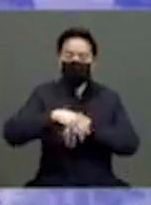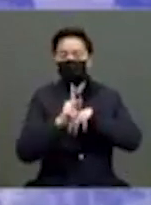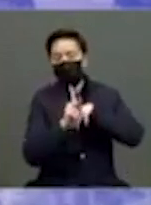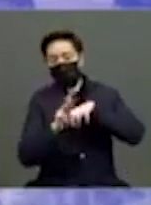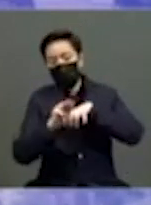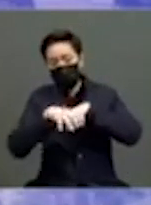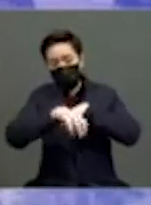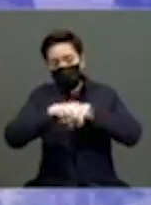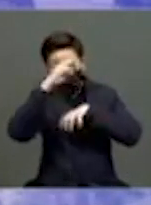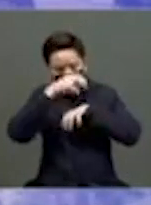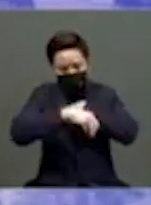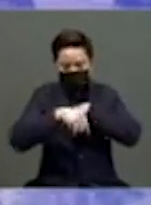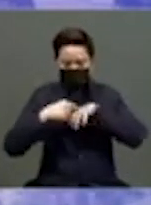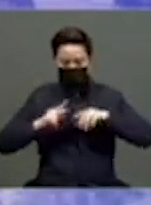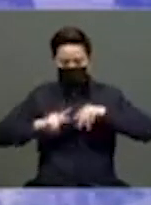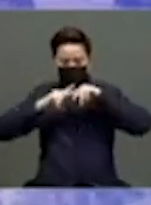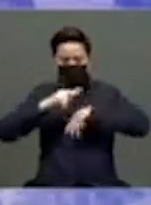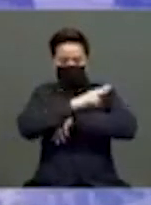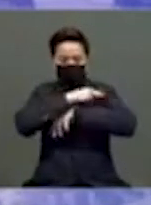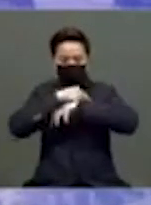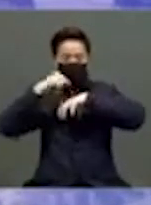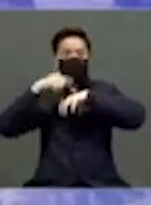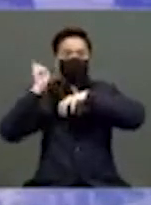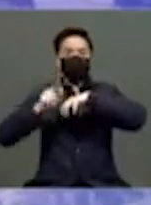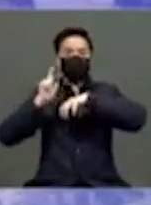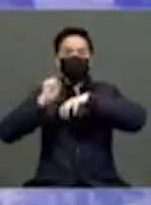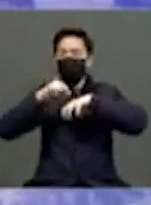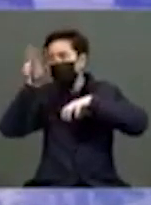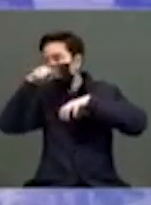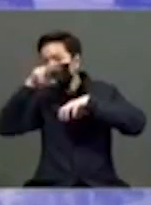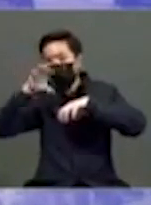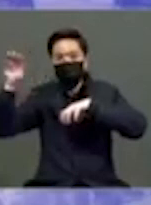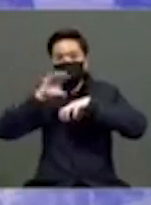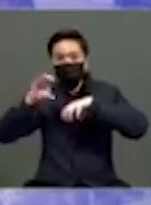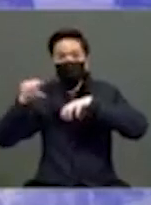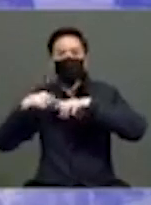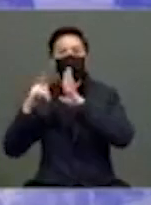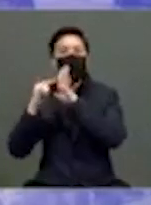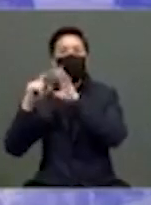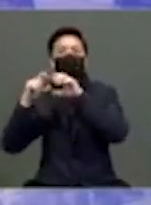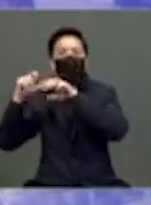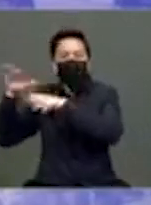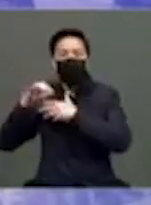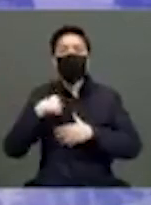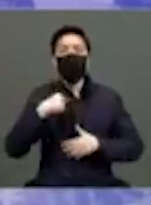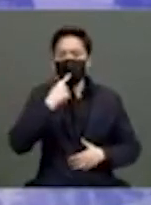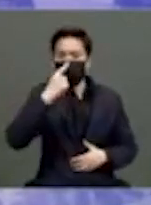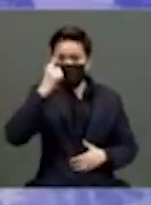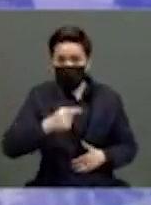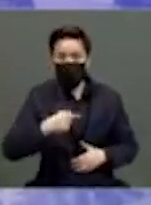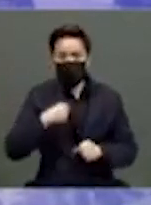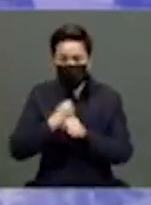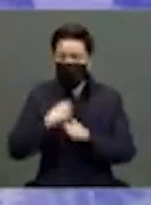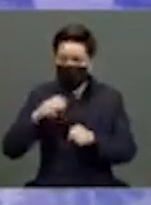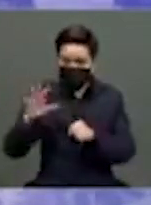บางควบคุมโรคทางกระทรวงสาธารณสุขซึ่งเป็นผู้ที่จัดหาและพยามทำไรอย่างเต็มที่ก็ยังให้คำมั่นว่าจะทำ